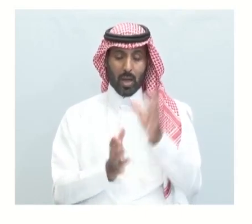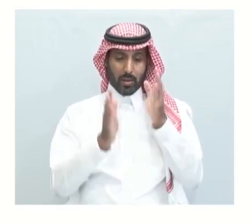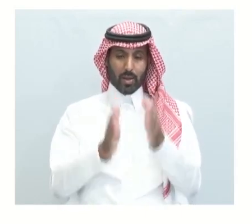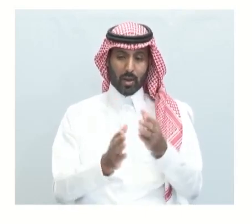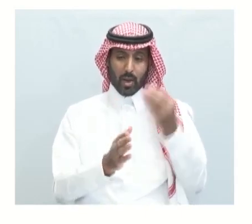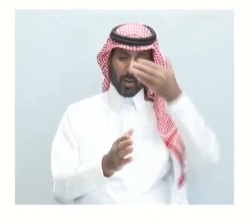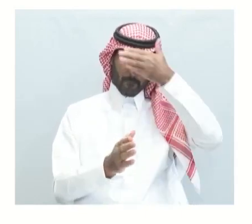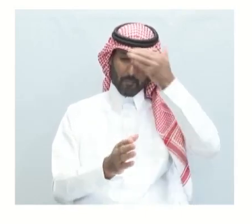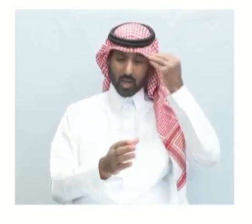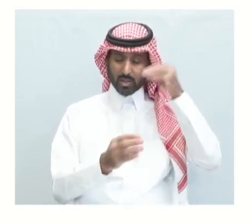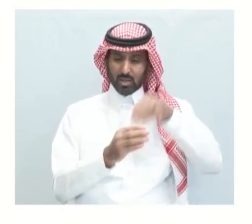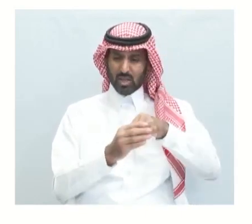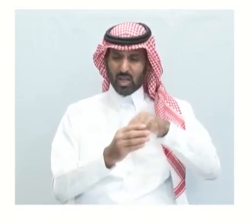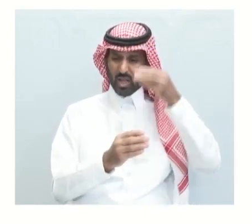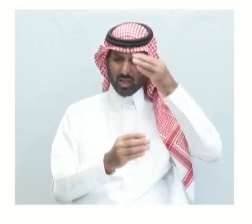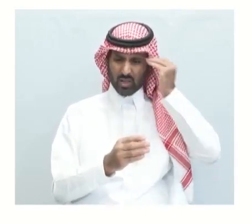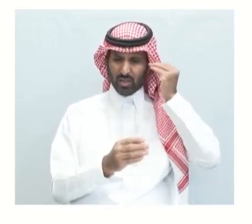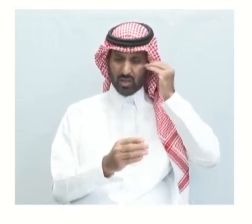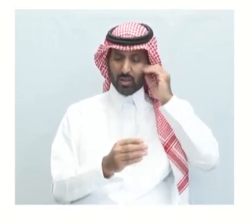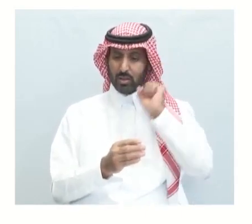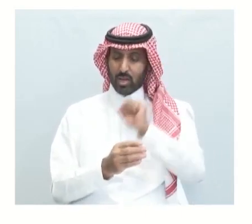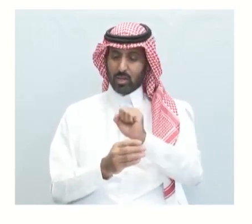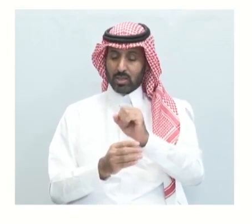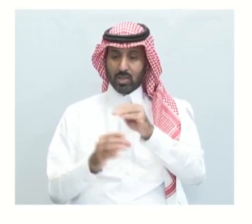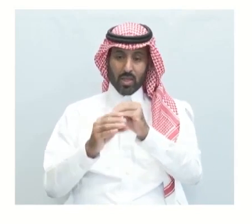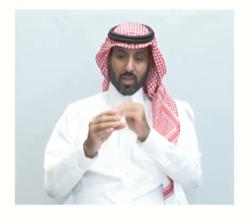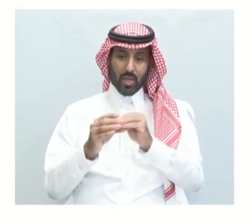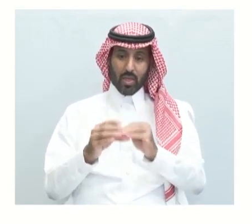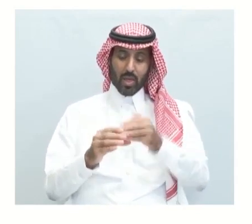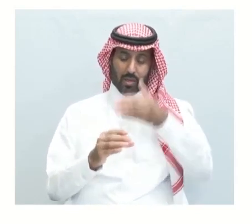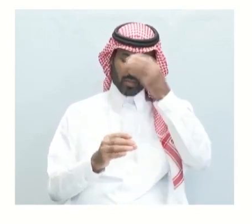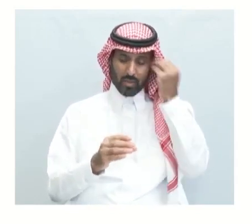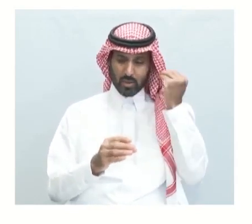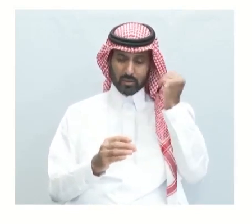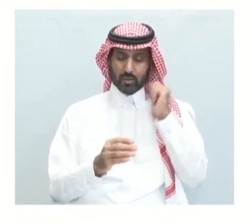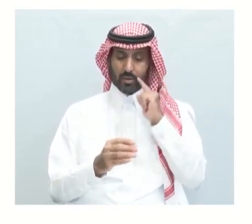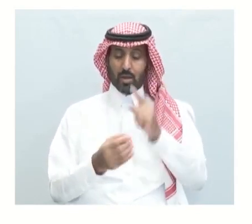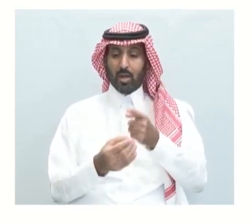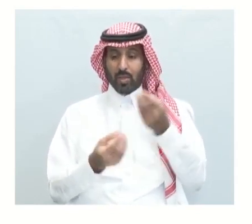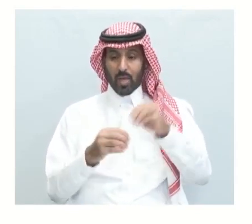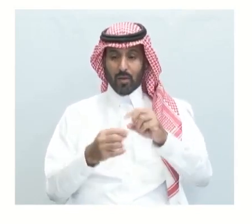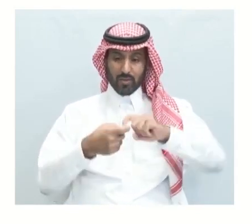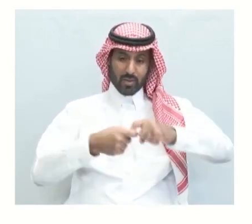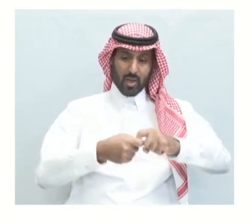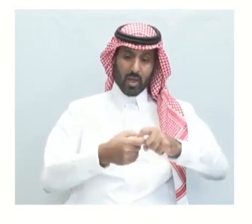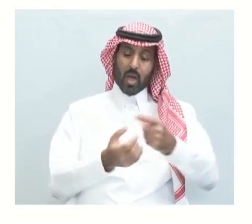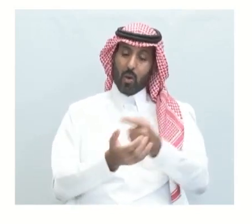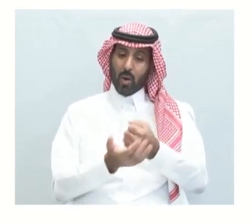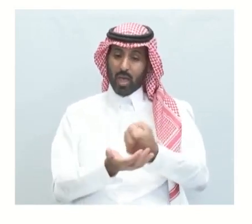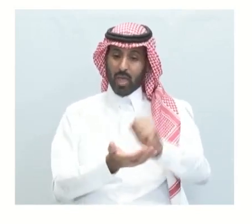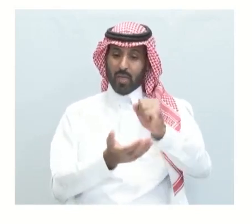الثابته والمتغيره تخصيص الذاكره القائمه المترابطه اذا اضافه وحذف العقده في القائمه